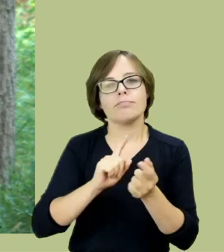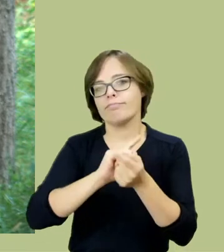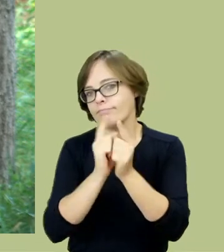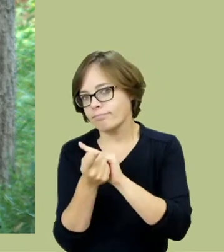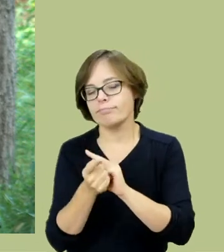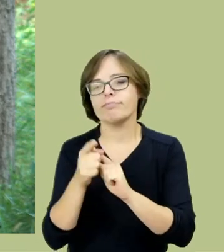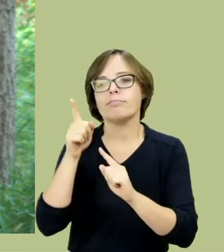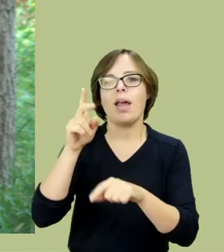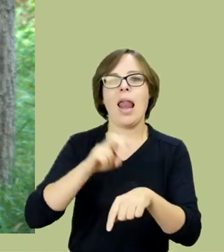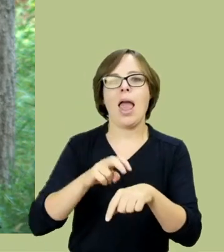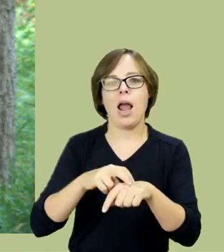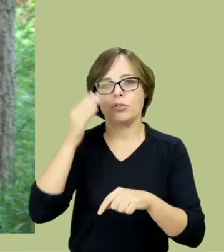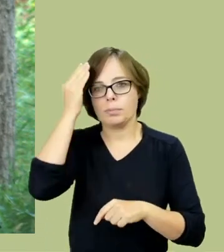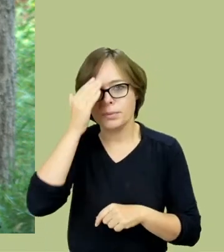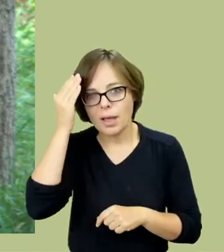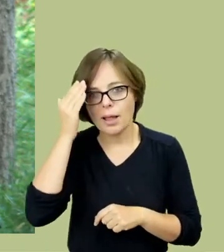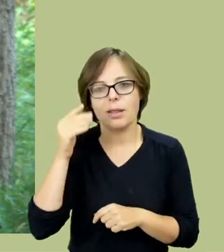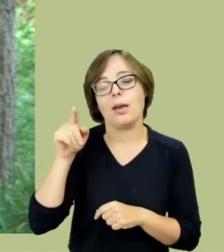i zajmowała się